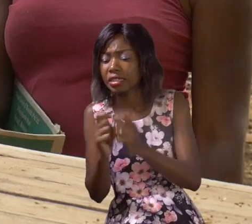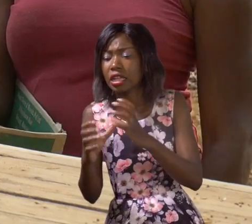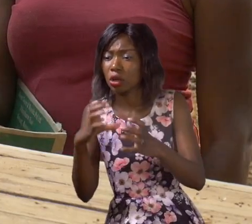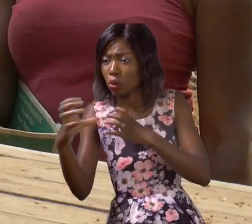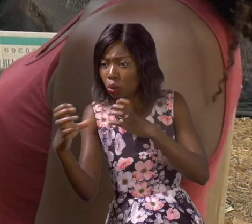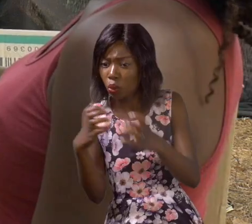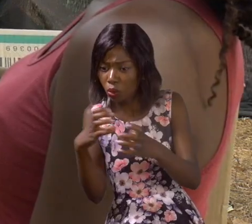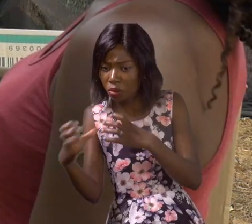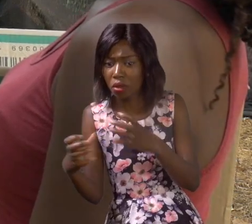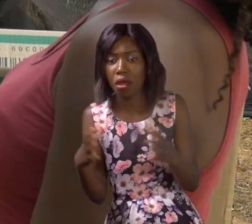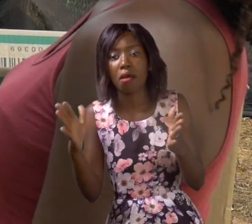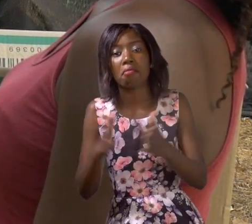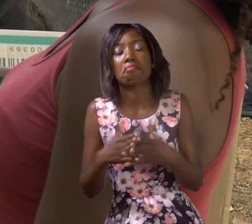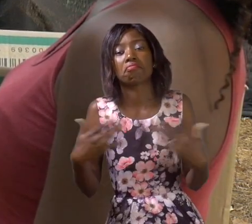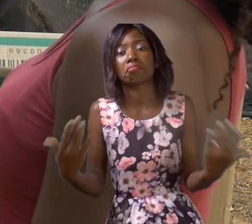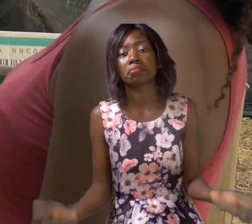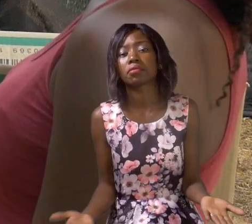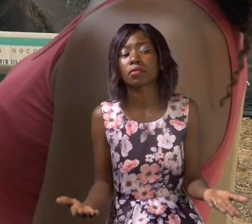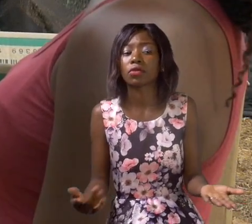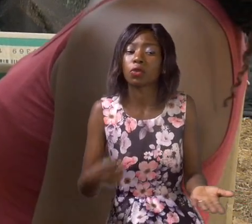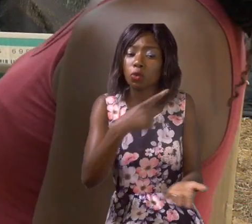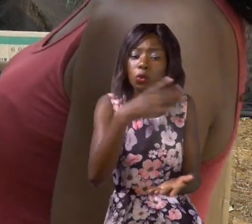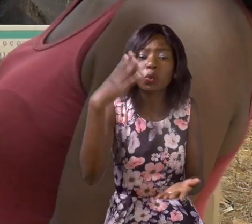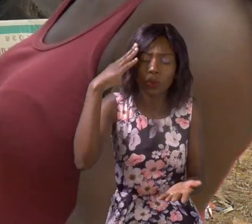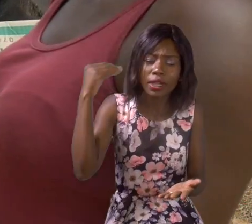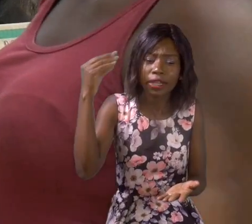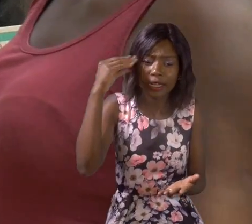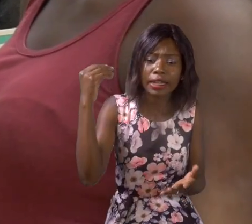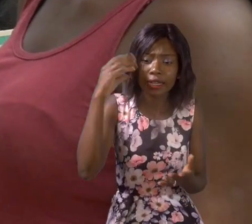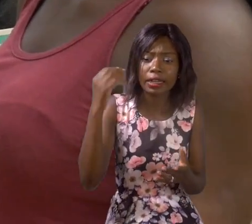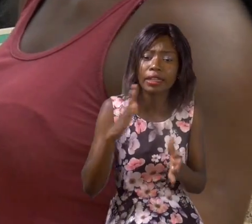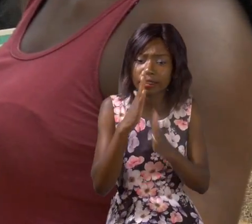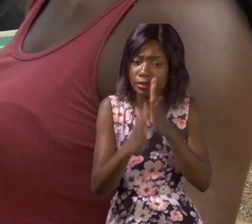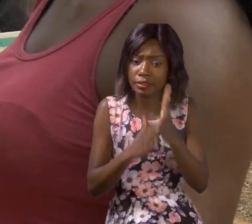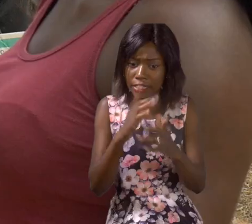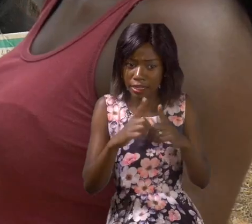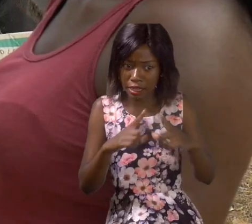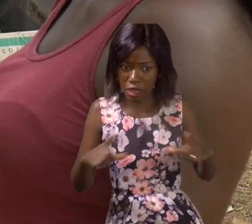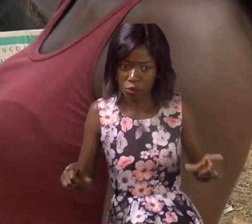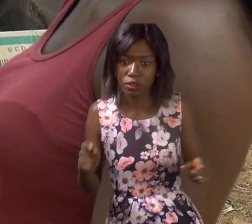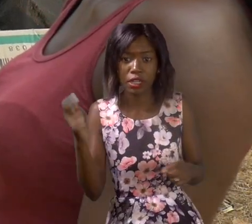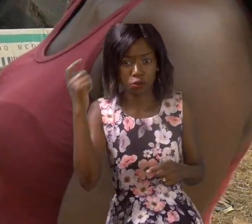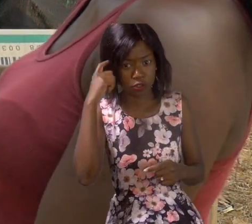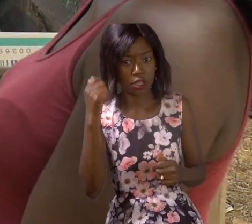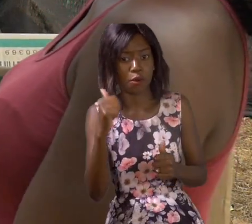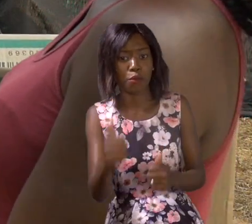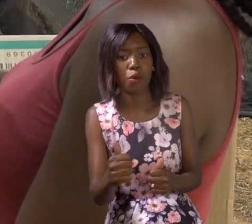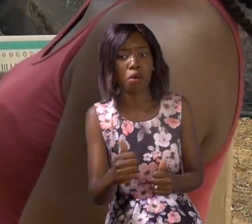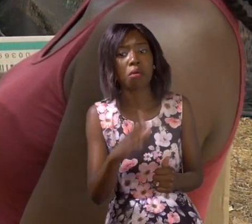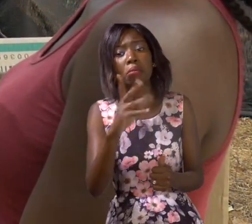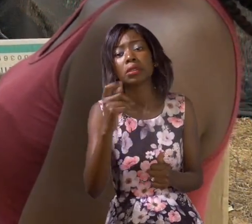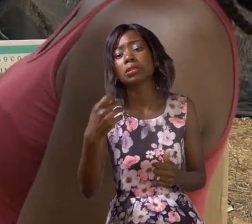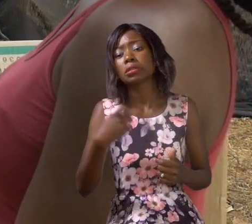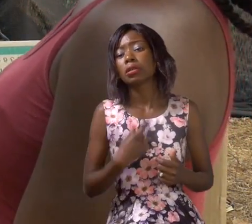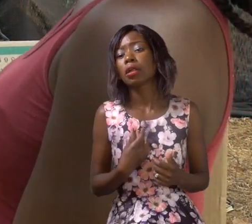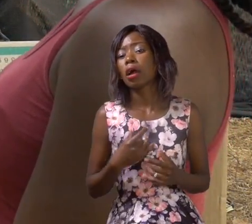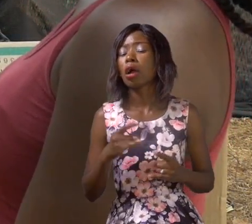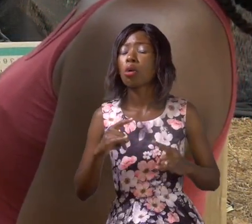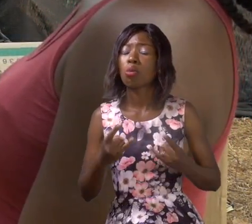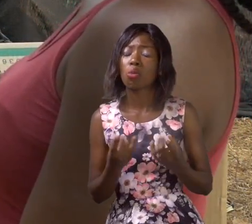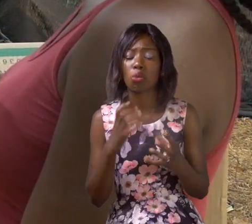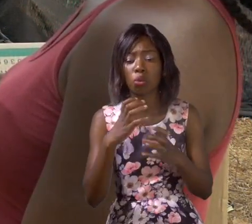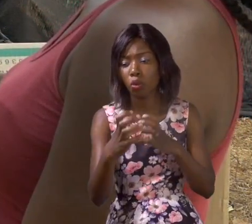Ushamwari wakabva watongofa. Bhuzi yanga akaudzidziswa sign language chaiyo chaiyo. Iwo. Ndosaka inini ndikuti